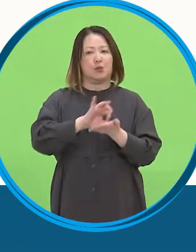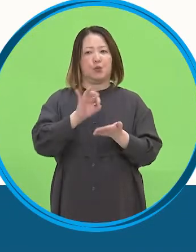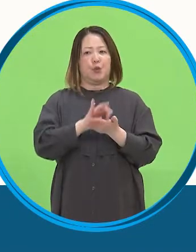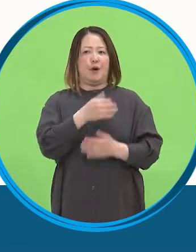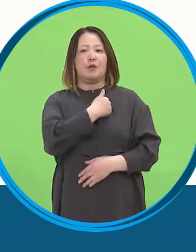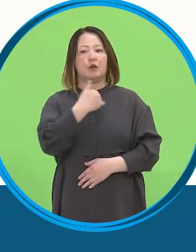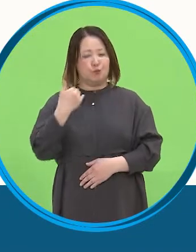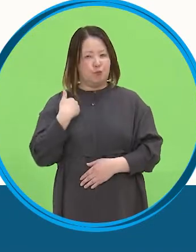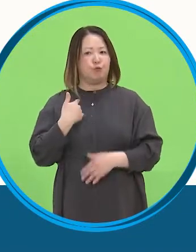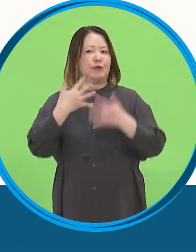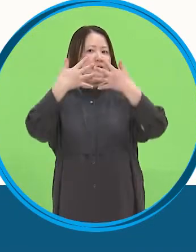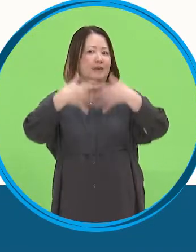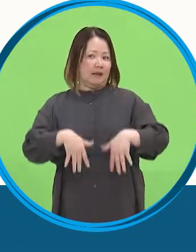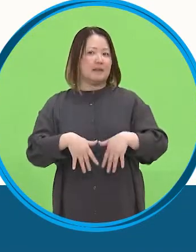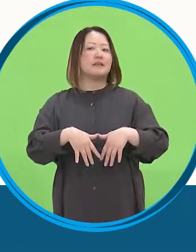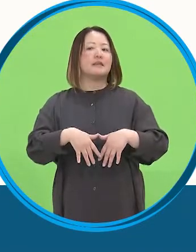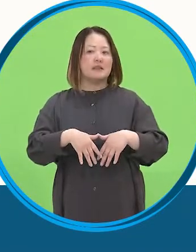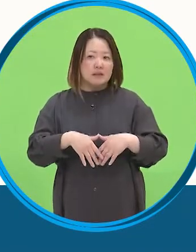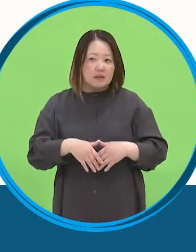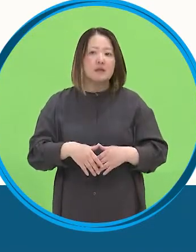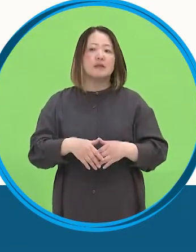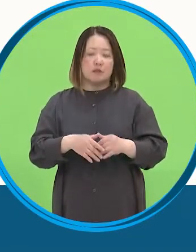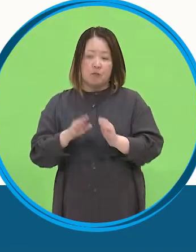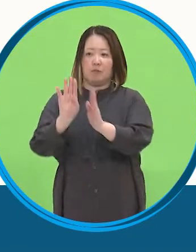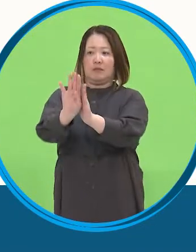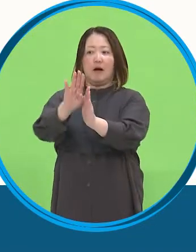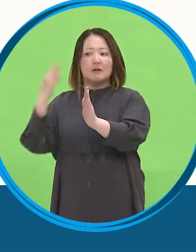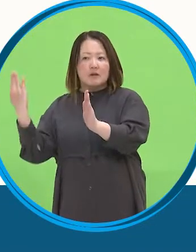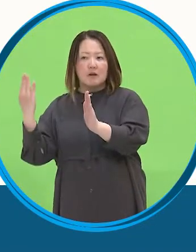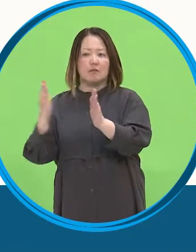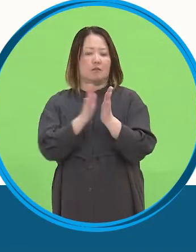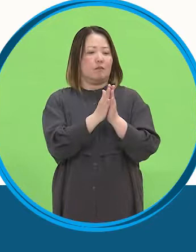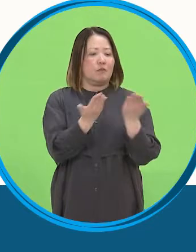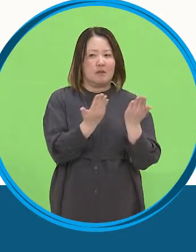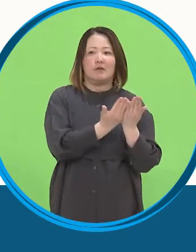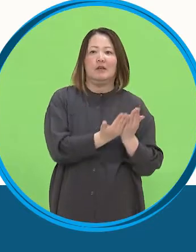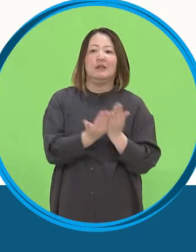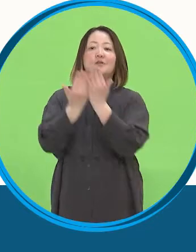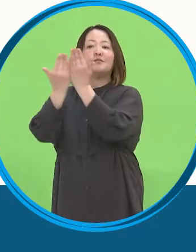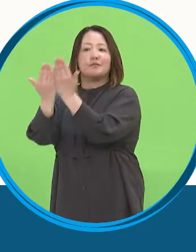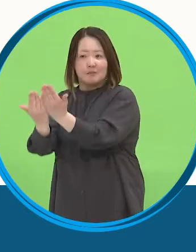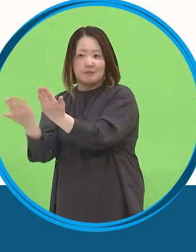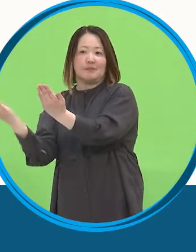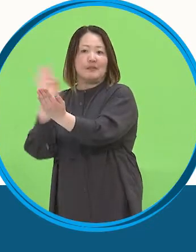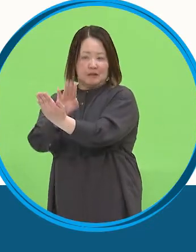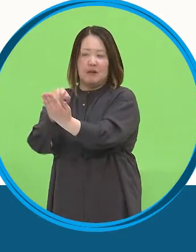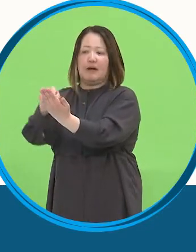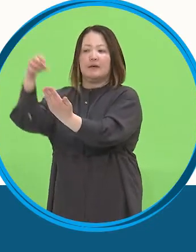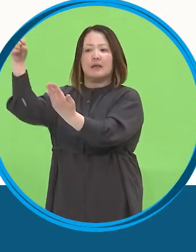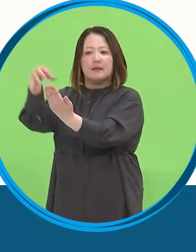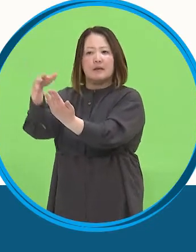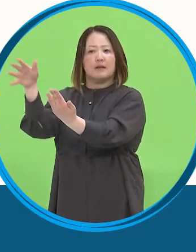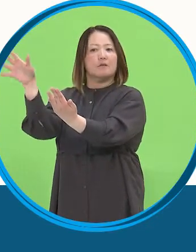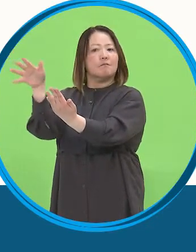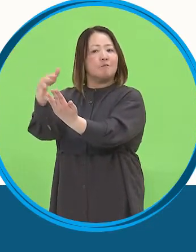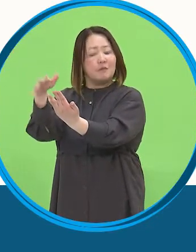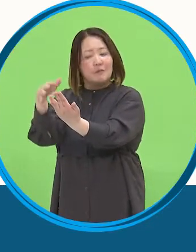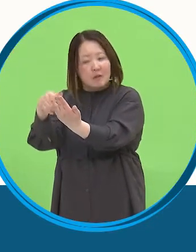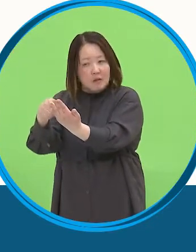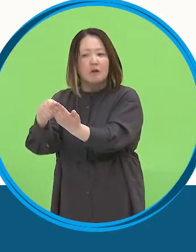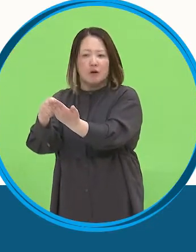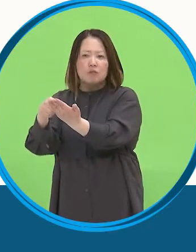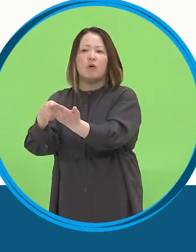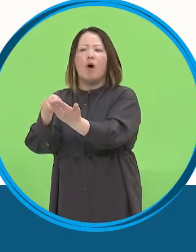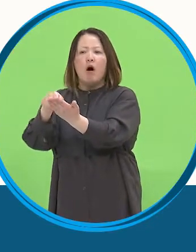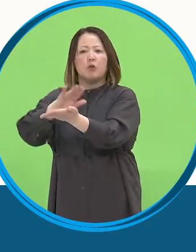こんなに簡単に利用できちゃう図書除菌機。機械の中に開いて置いた本に紫外線